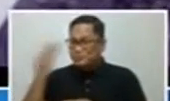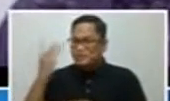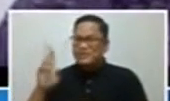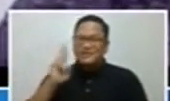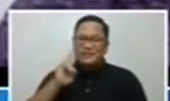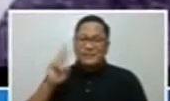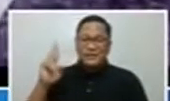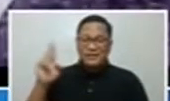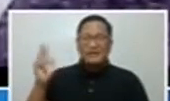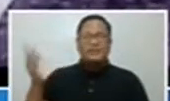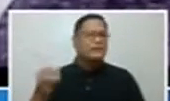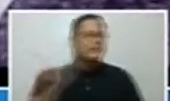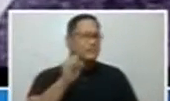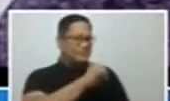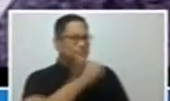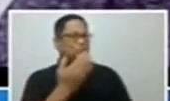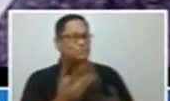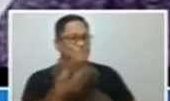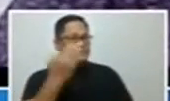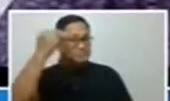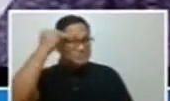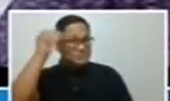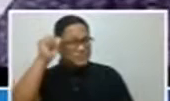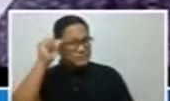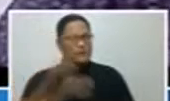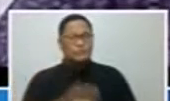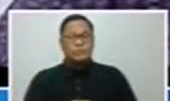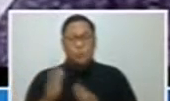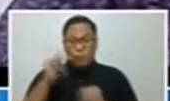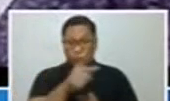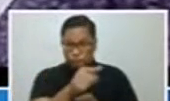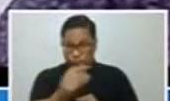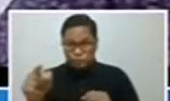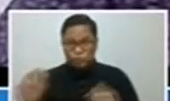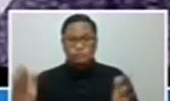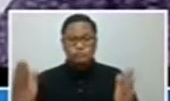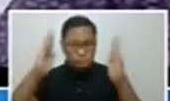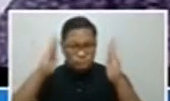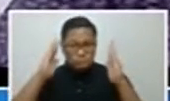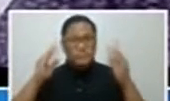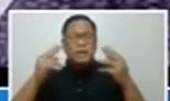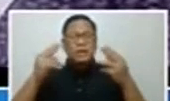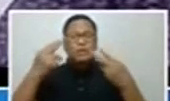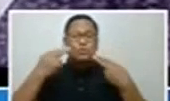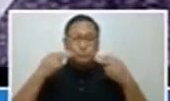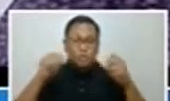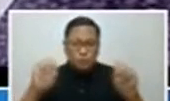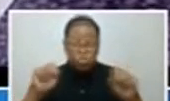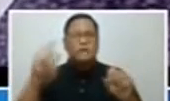at Atsek Alex Avila ng Department of Labor and Employment.